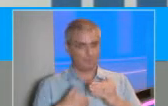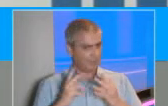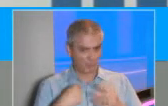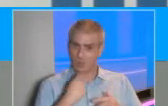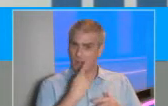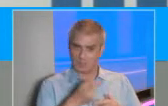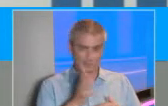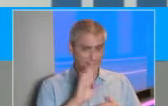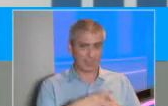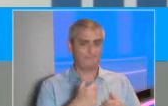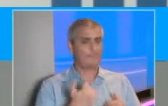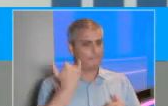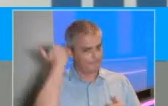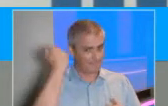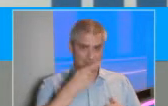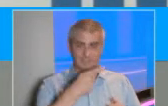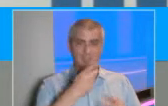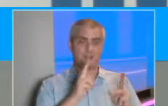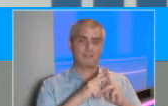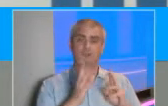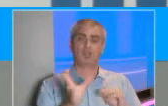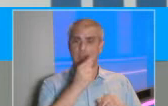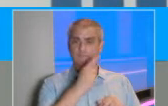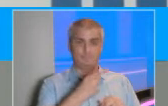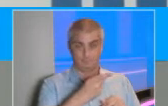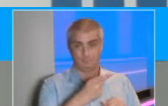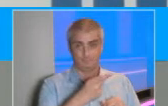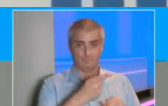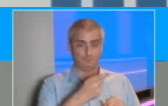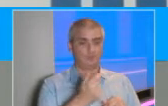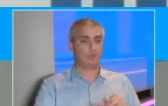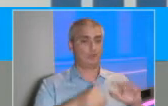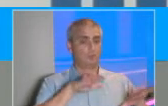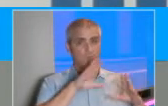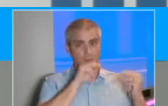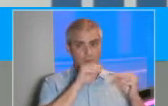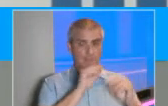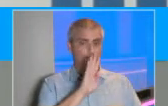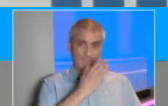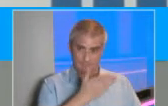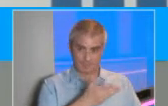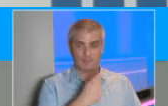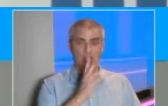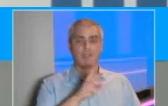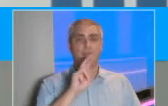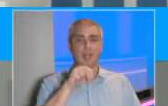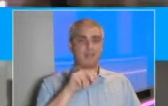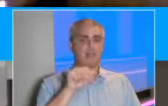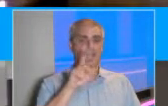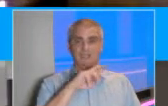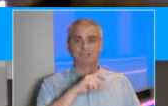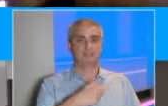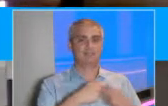להגיד לך שגם המזכ"לית נפגשה עם, או לפחות שוחחה עם ראש הממשלה נתניהו. גם רן ארז בארגון